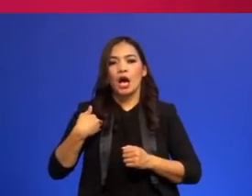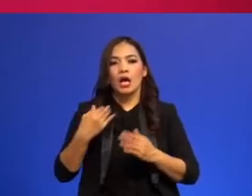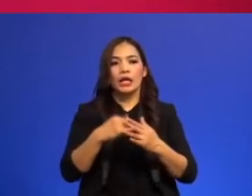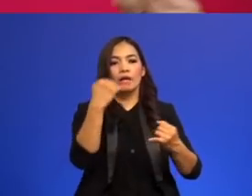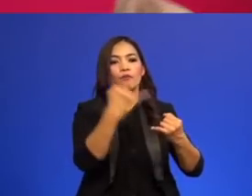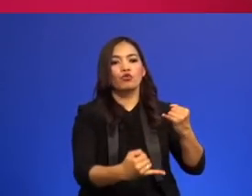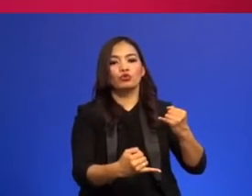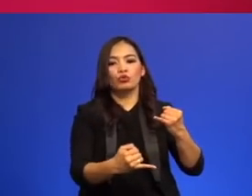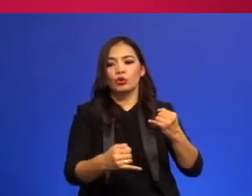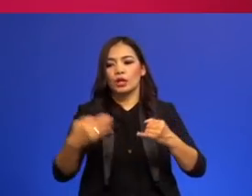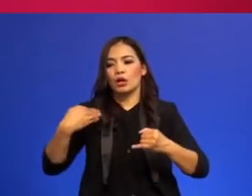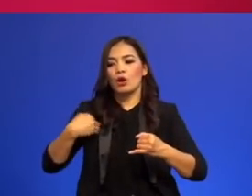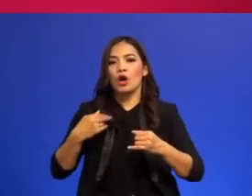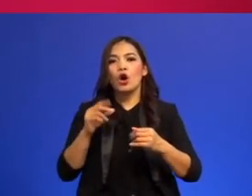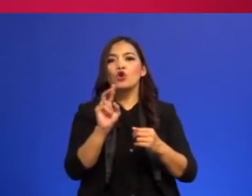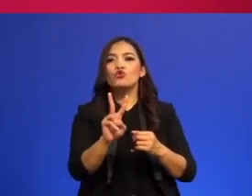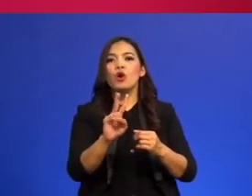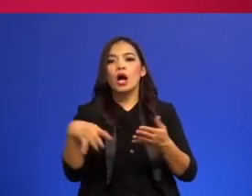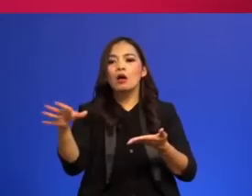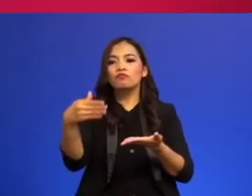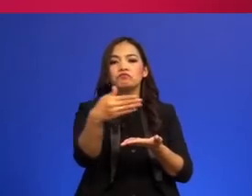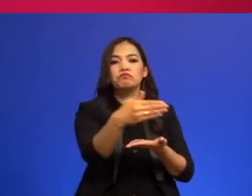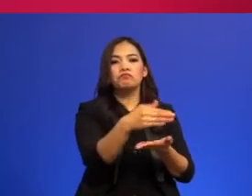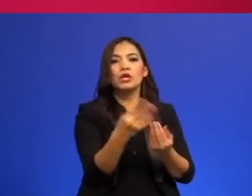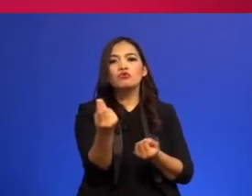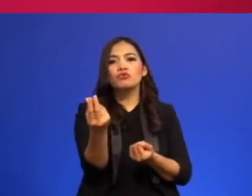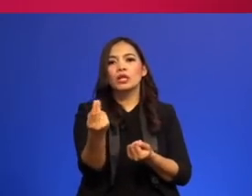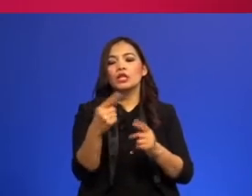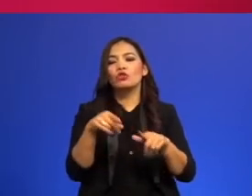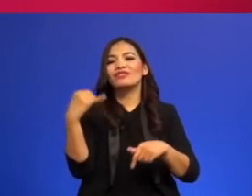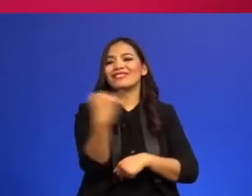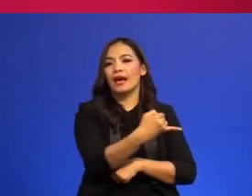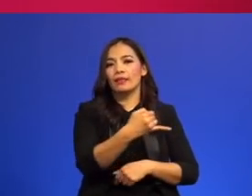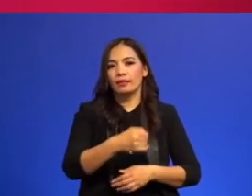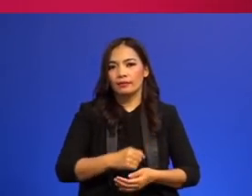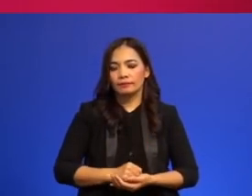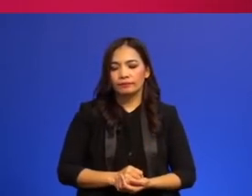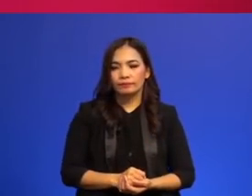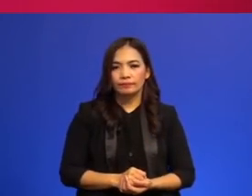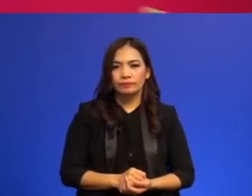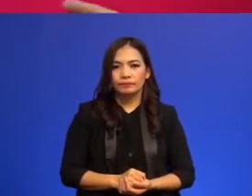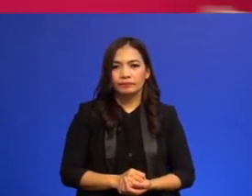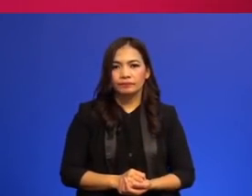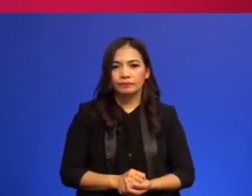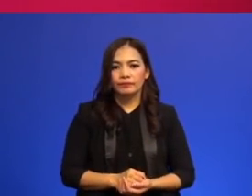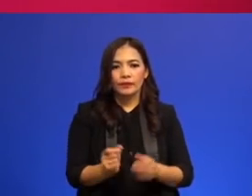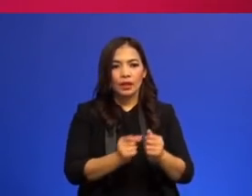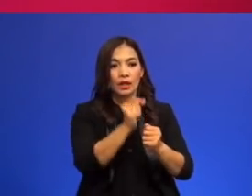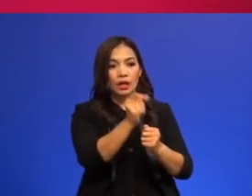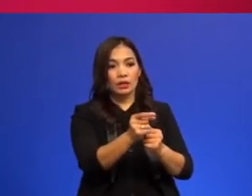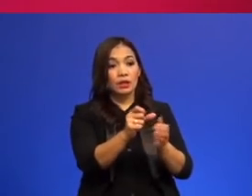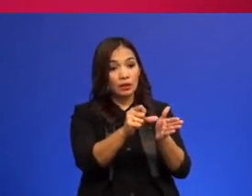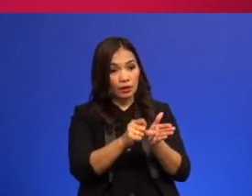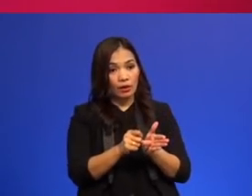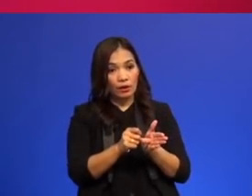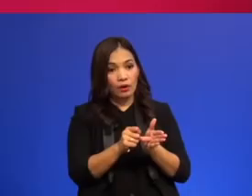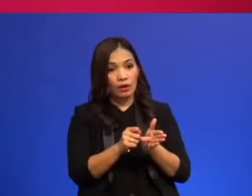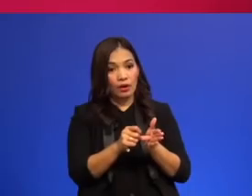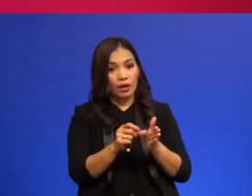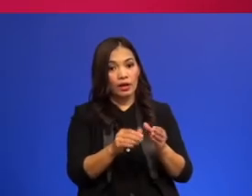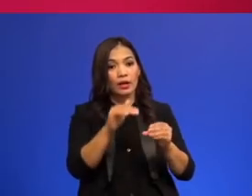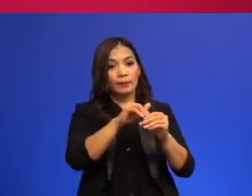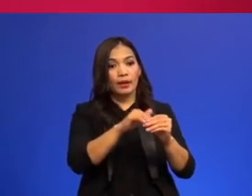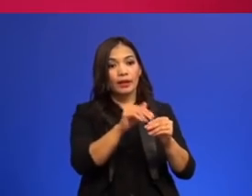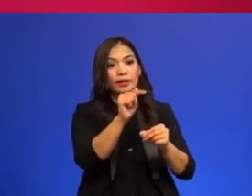Dapat dua-duanya. Ini jahat, jahat sekali. Yang model itu jahat. Dikasih uang tolong ya, distorkan